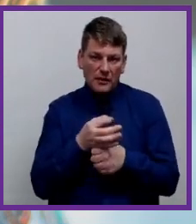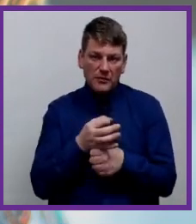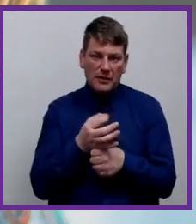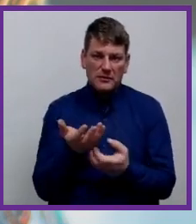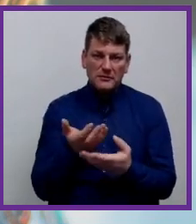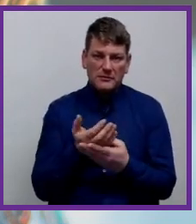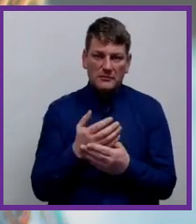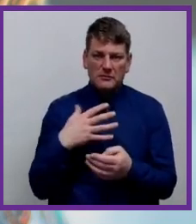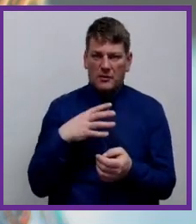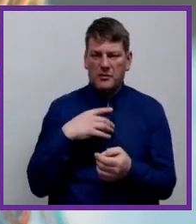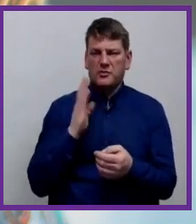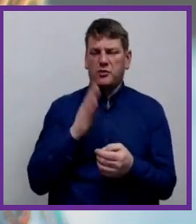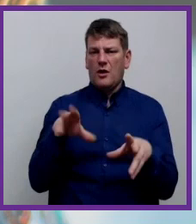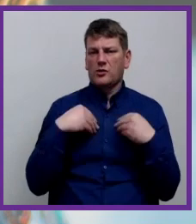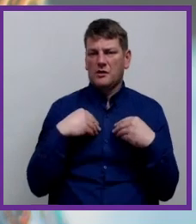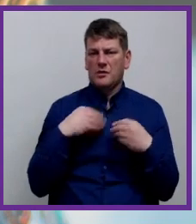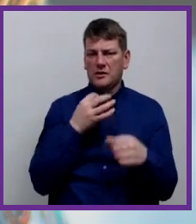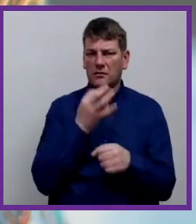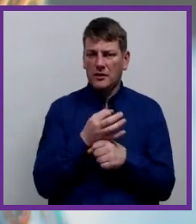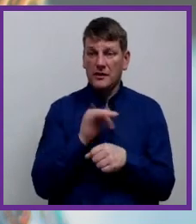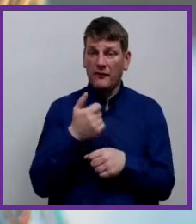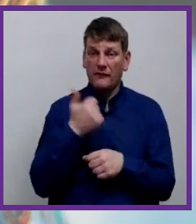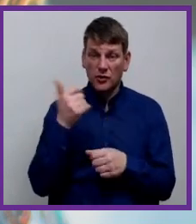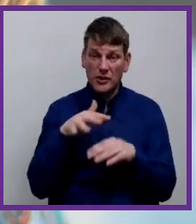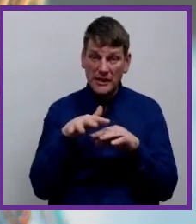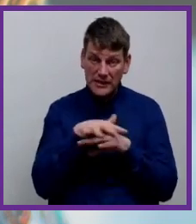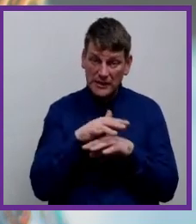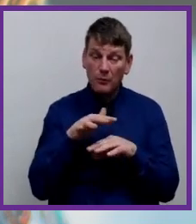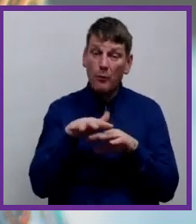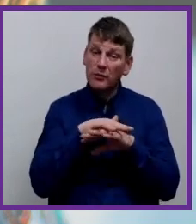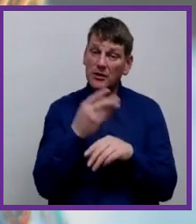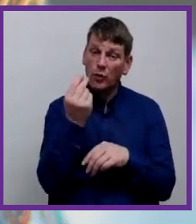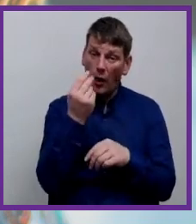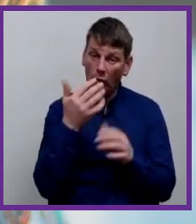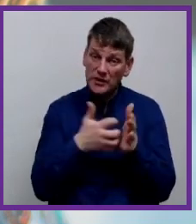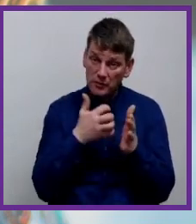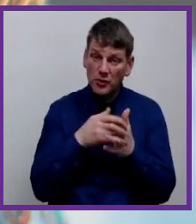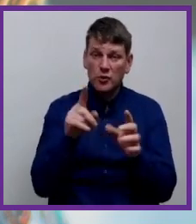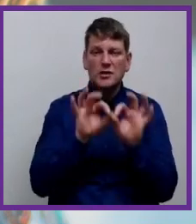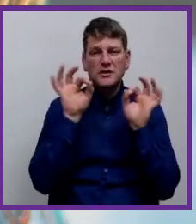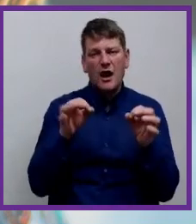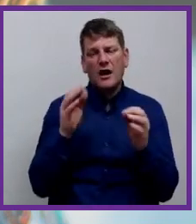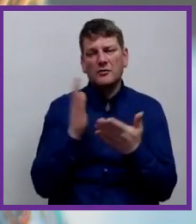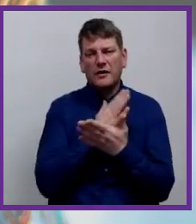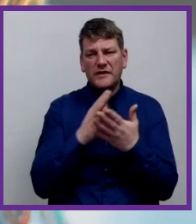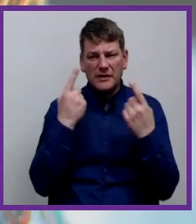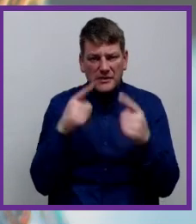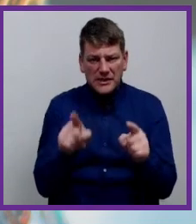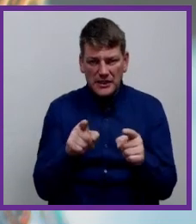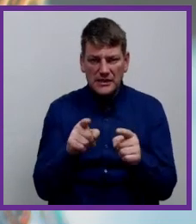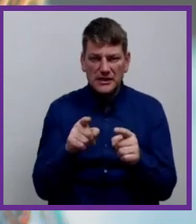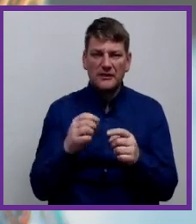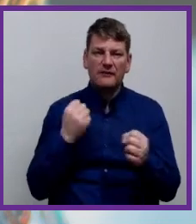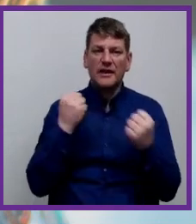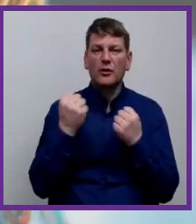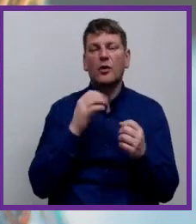kāpēc viņam būtu jāapzinās. Ja viņš izmanto publisku naudu, tad, protams, tur sākās pavisam cits jau atkal jau, kā teikt, vingrojums